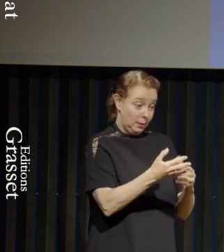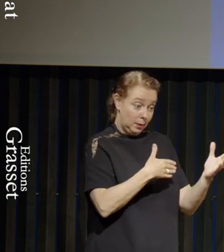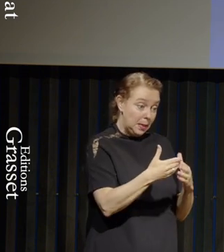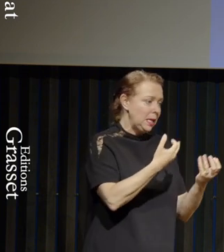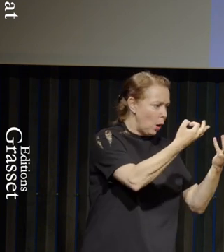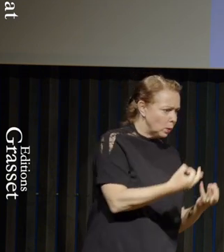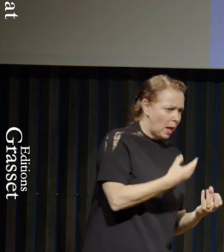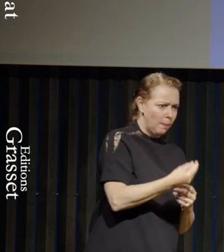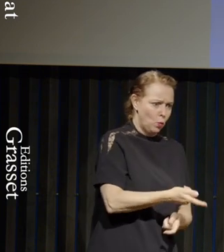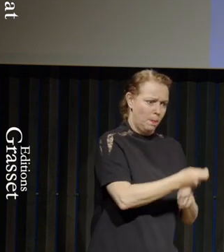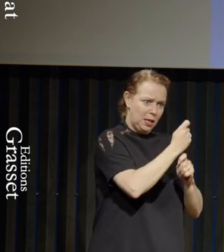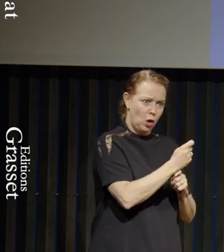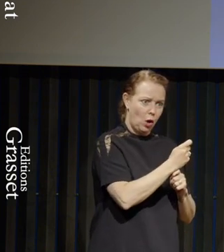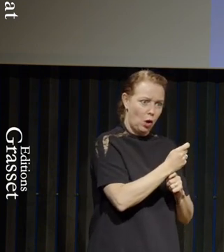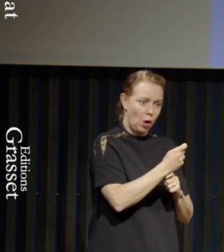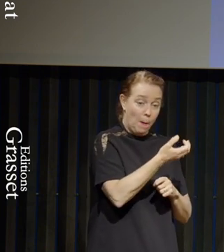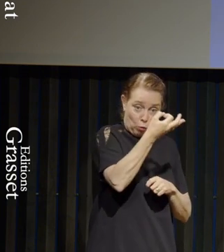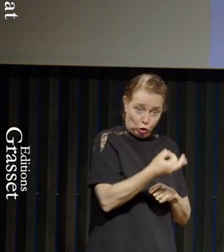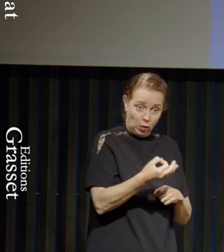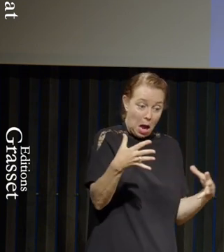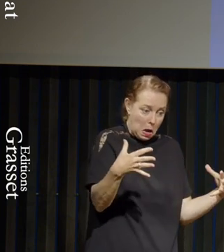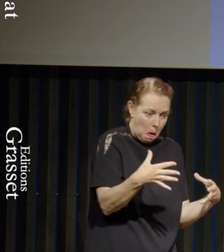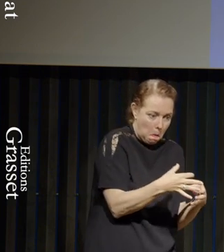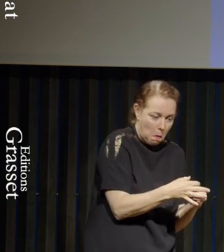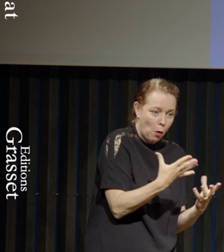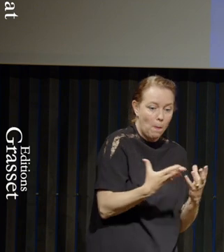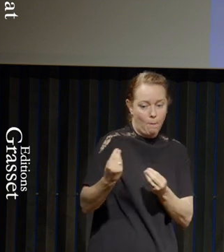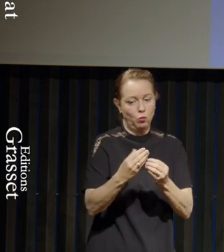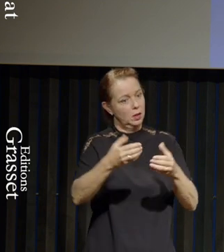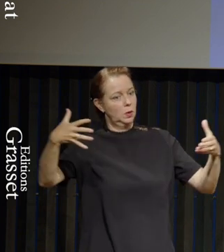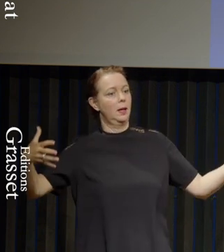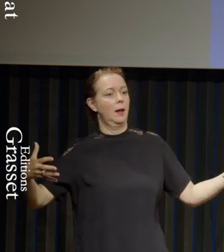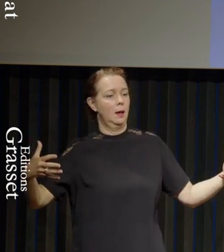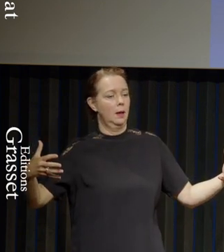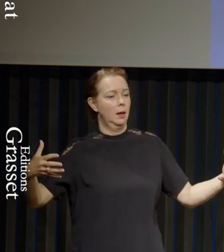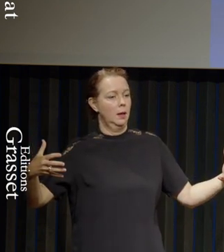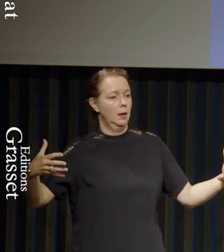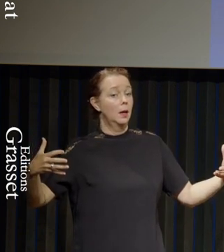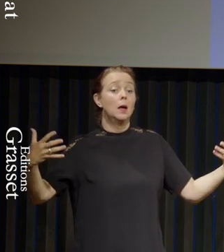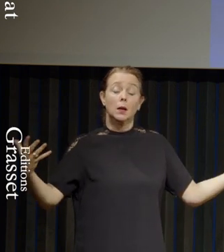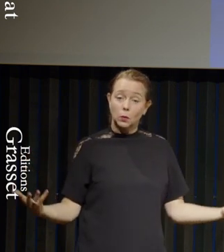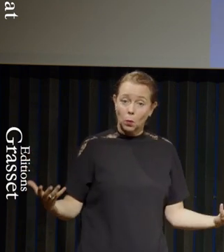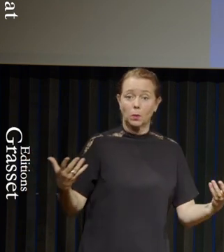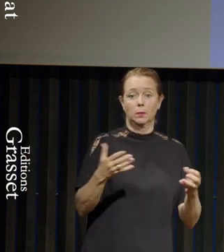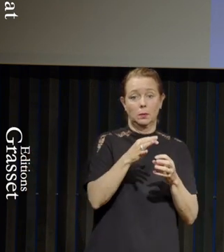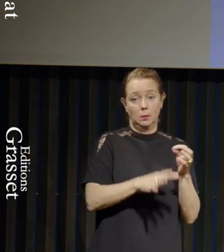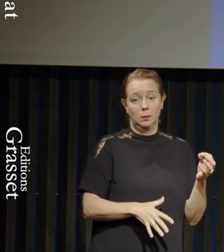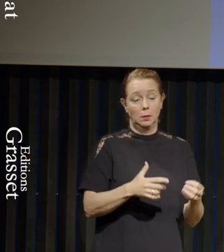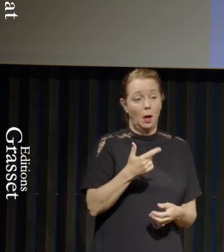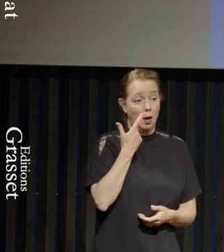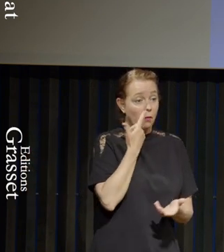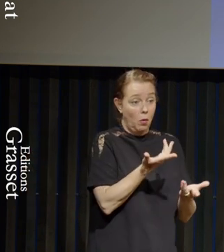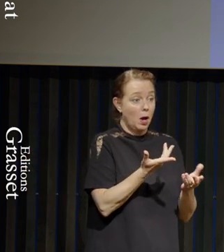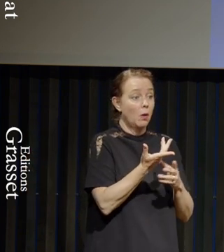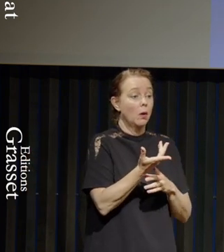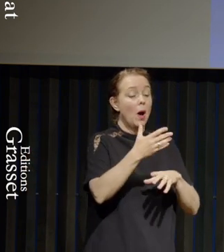ou de pêcheur est un peu diminuée par rapport à la population générale. Et donc vous voyez que